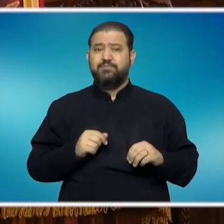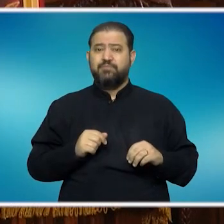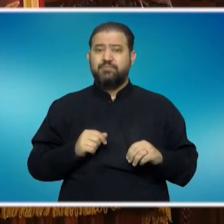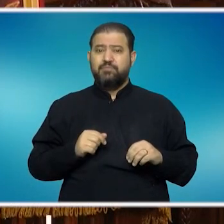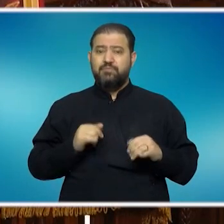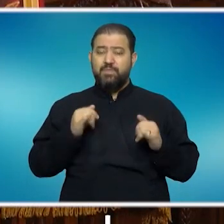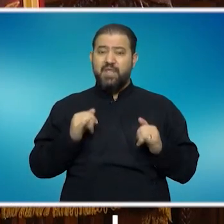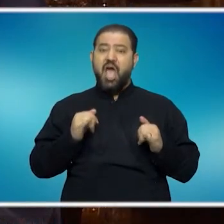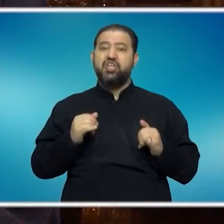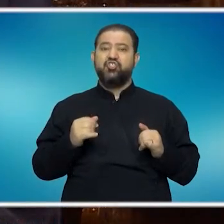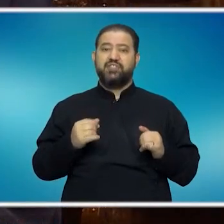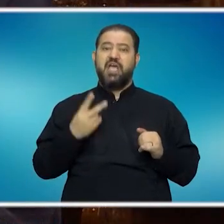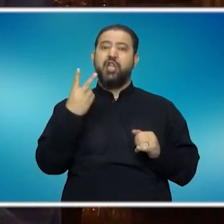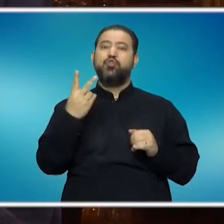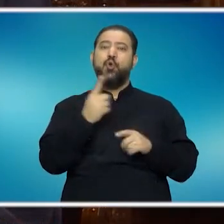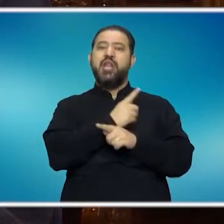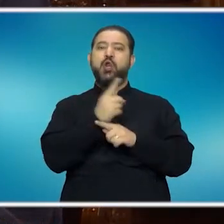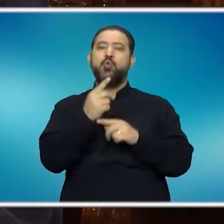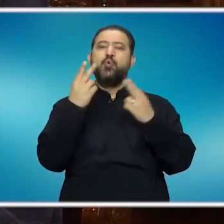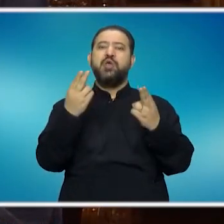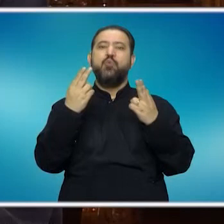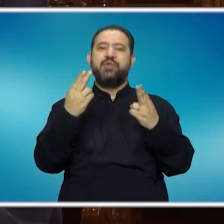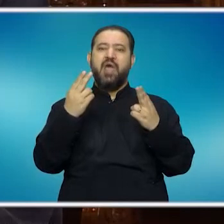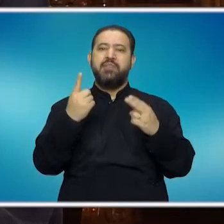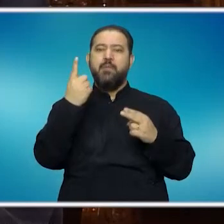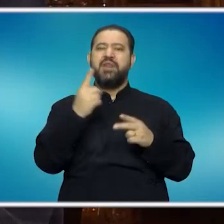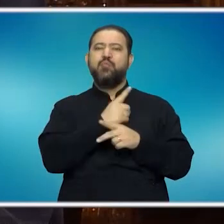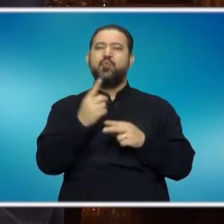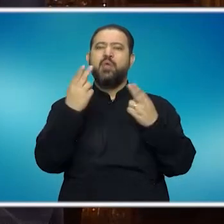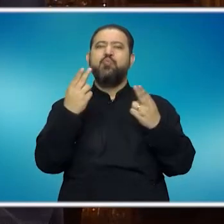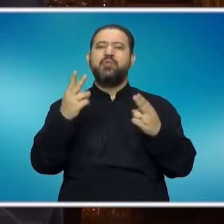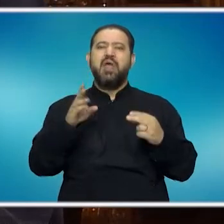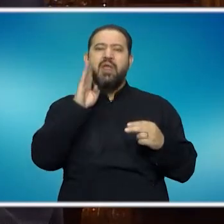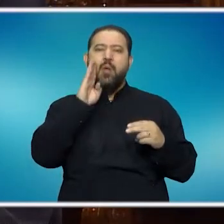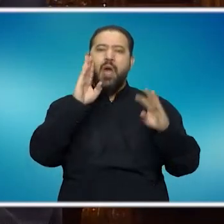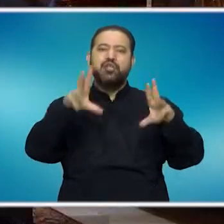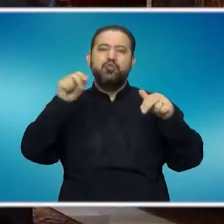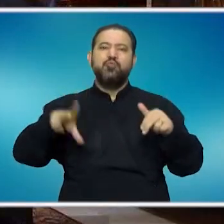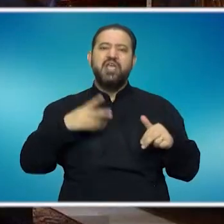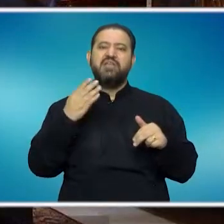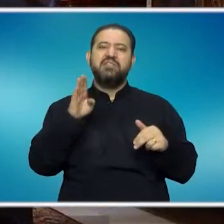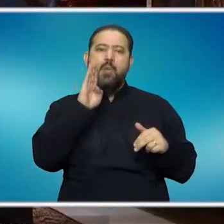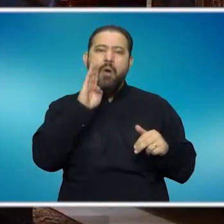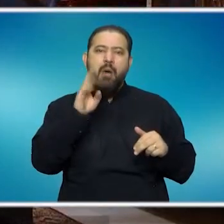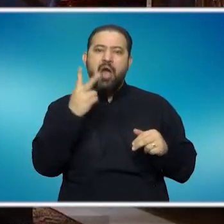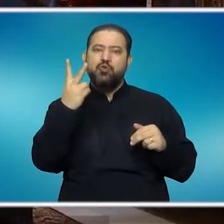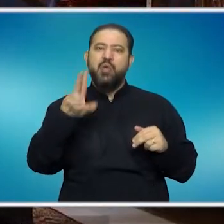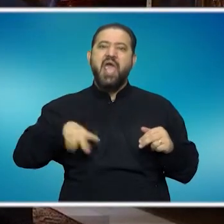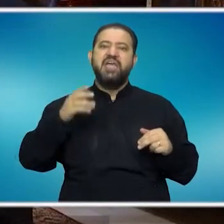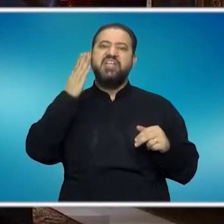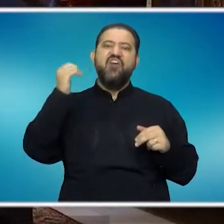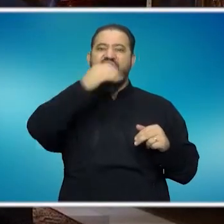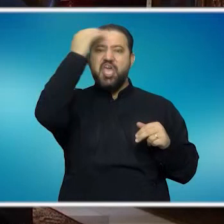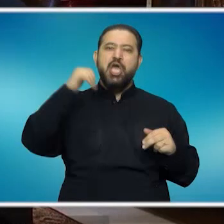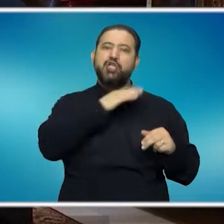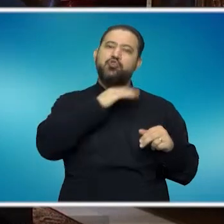al doilea atribut al Maicii Domnului după calitatea de mamă sau născătoare de Dumnezeu, arată, pe de o parte, că inițiativa